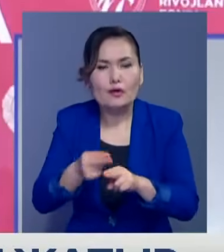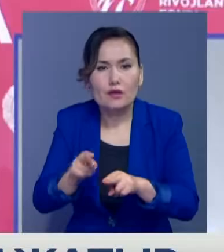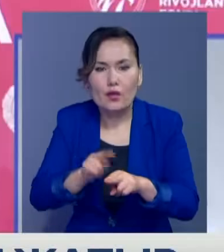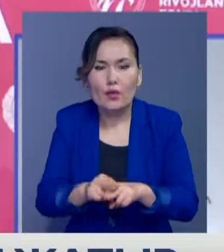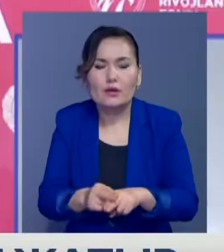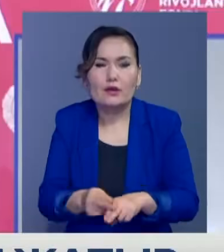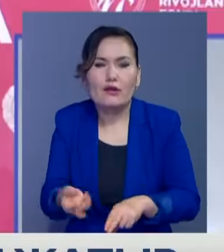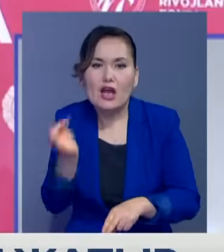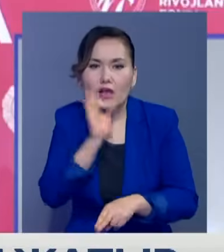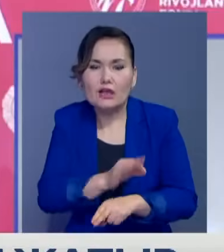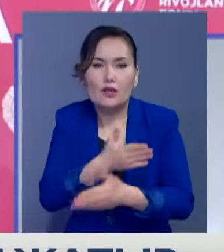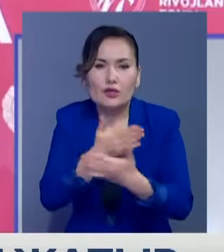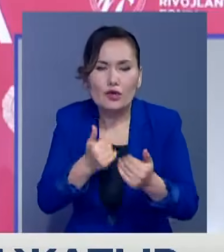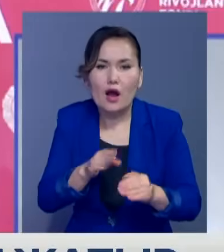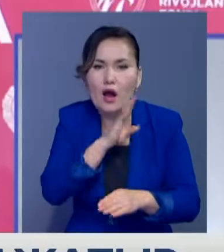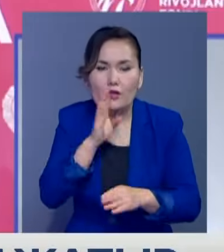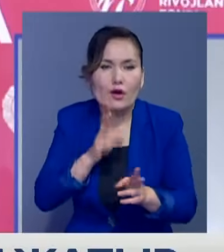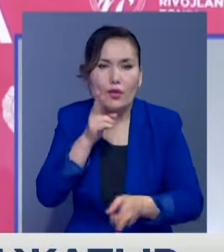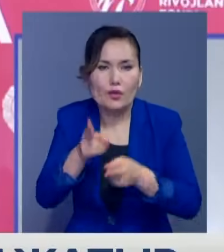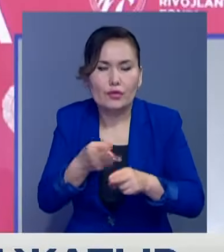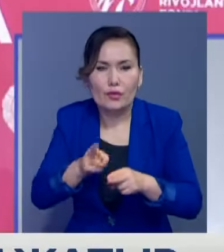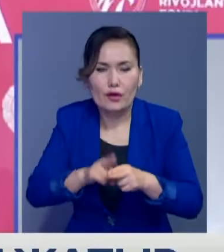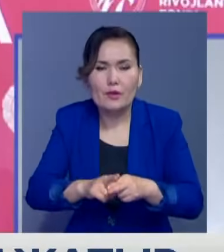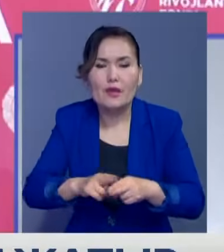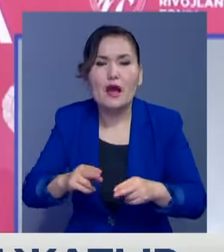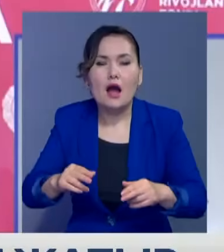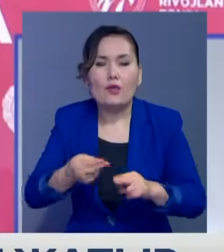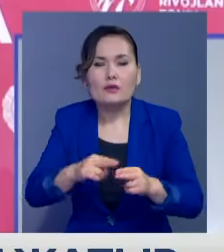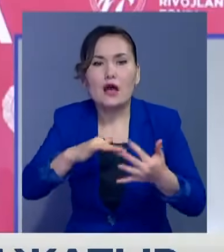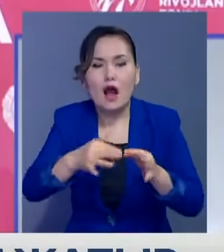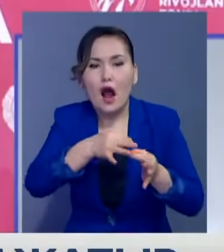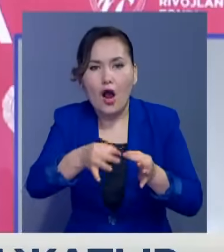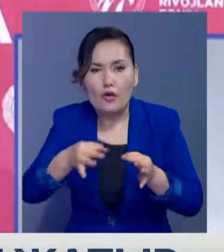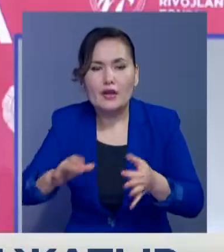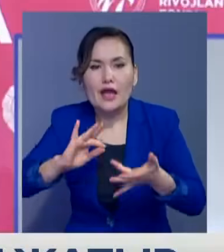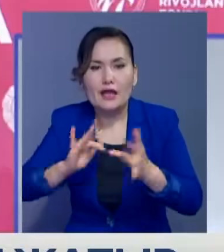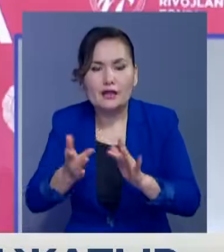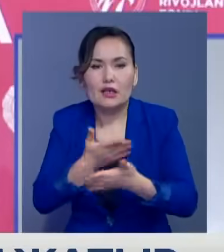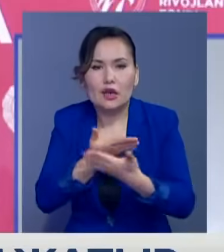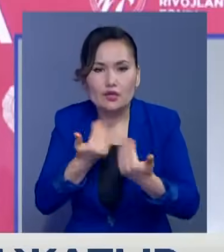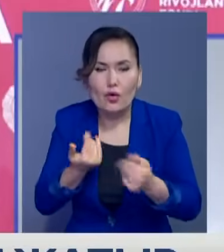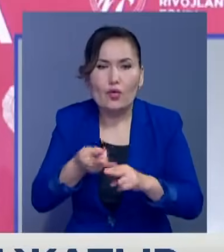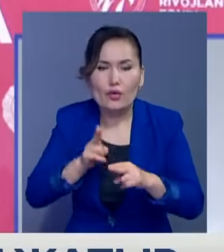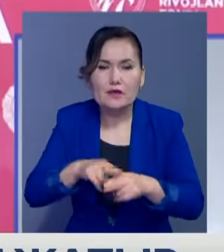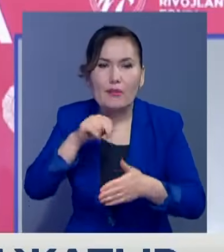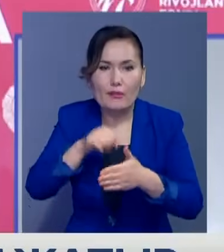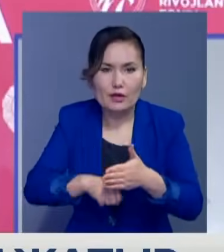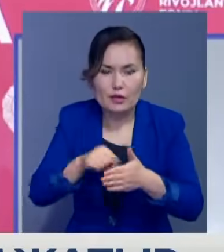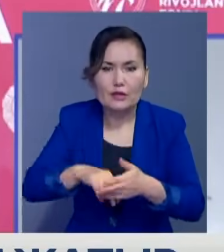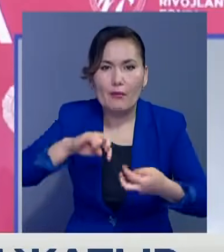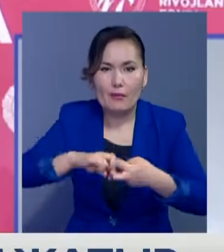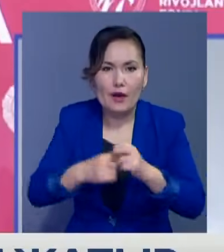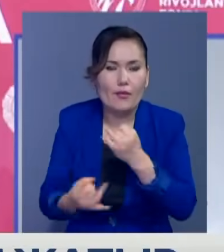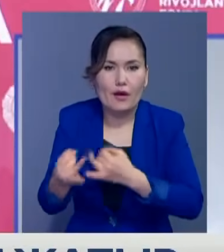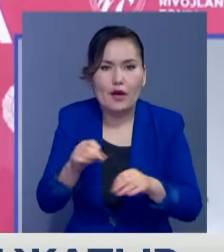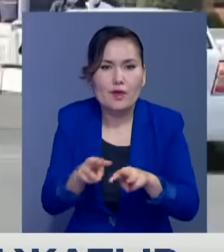тиімсіз деген шағым түсті. Сөйтсе, ол аймақта жарық қайта-қайта сөндіріледі екен. Біз қазір бұл мәселені тиісті органдармен